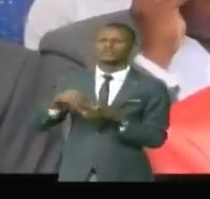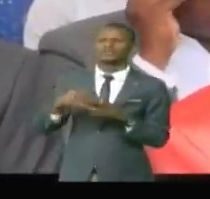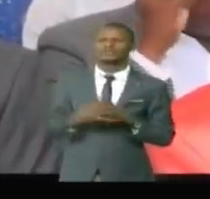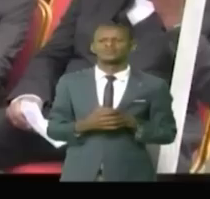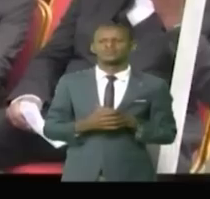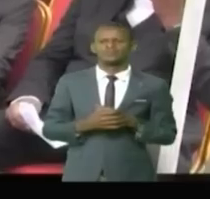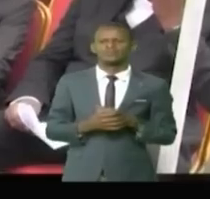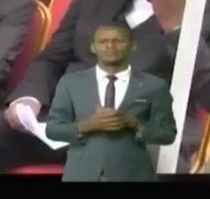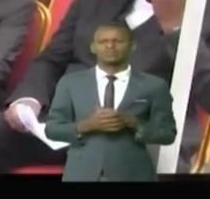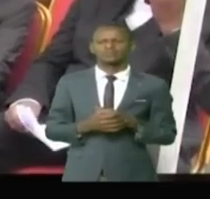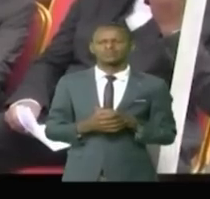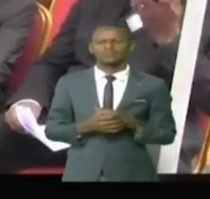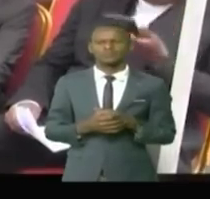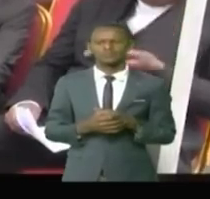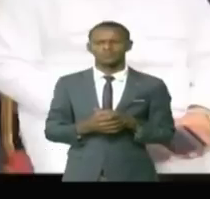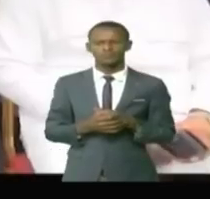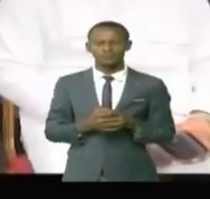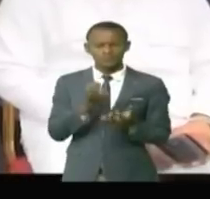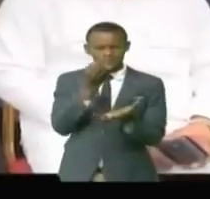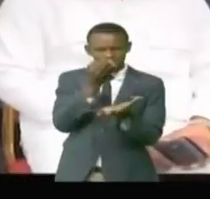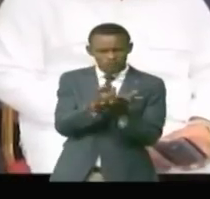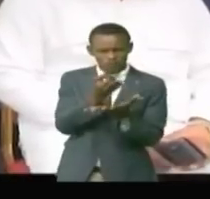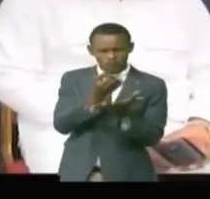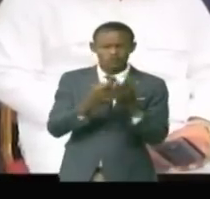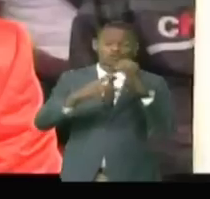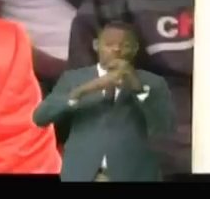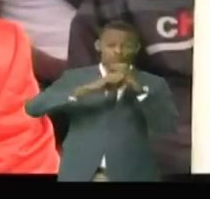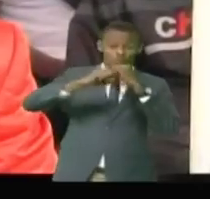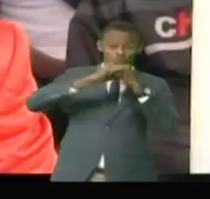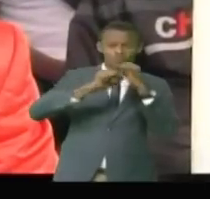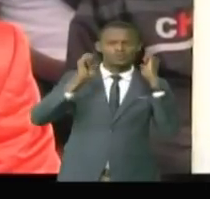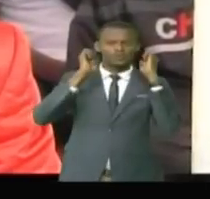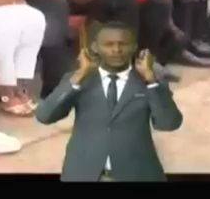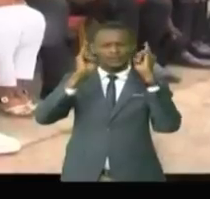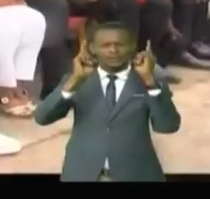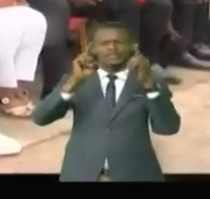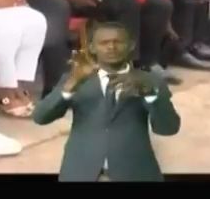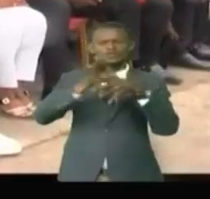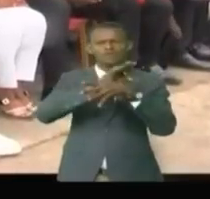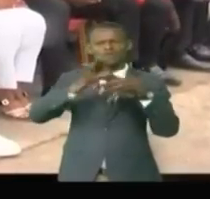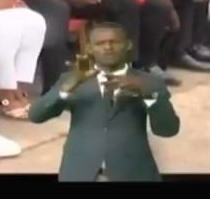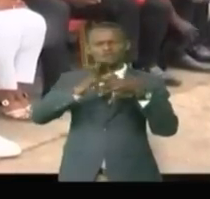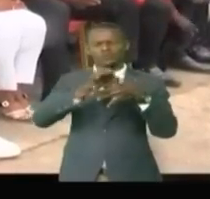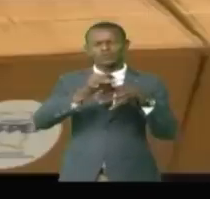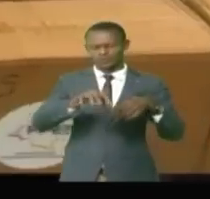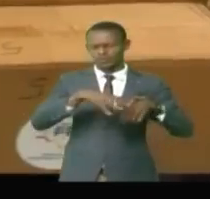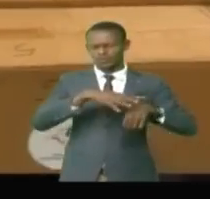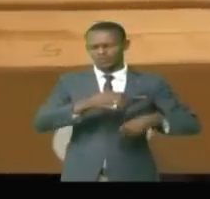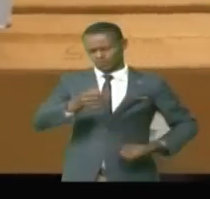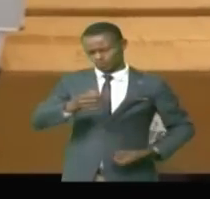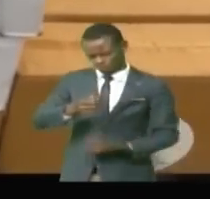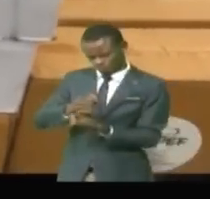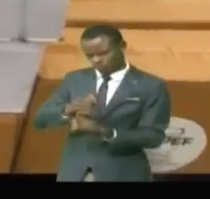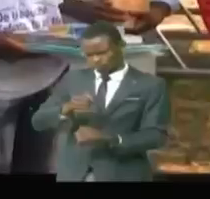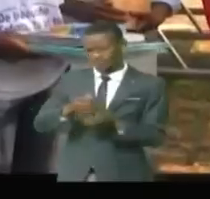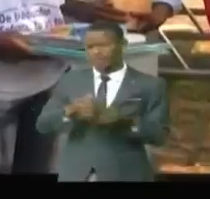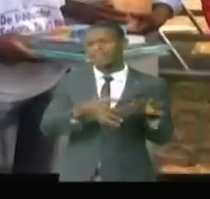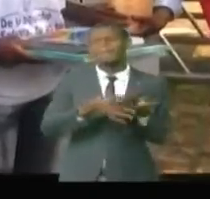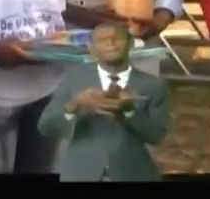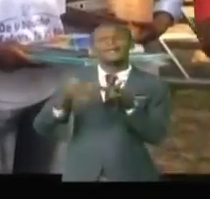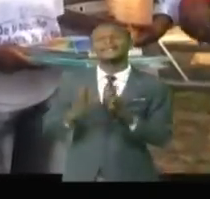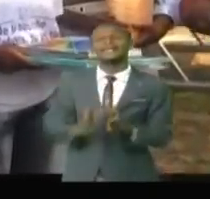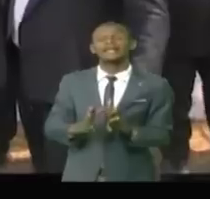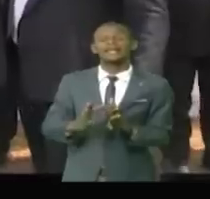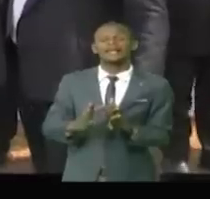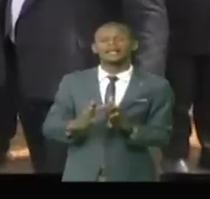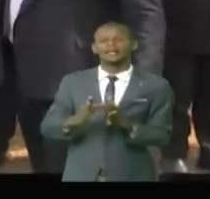de la formation ainsi que la Fondation Kadima, partenaire privilégié de la jeunesse protestante, ont remis officiellement des kits scolaires